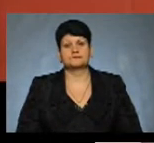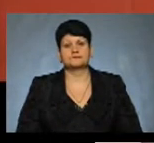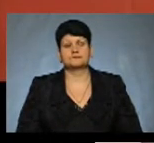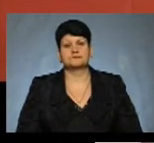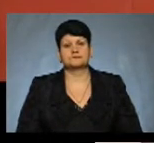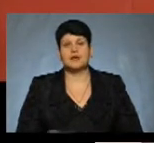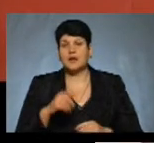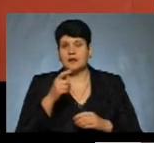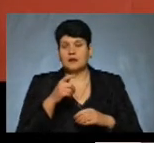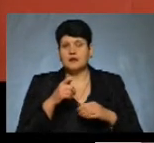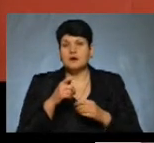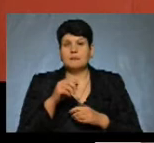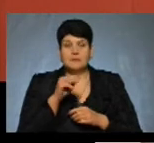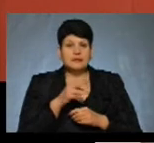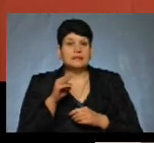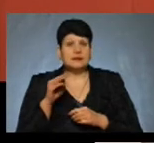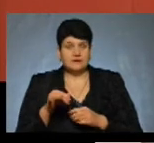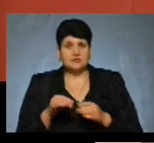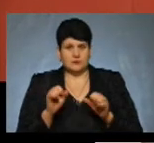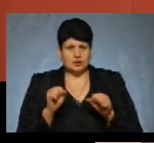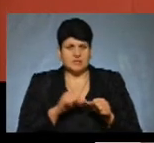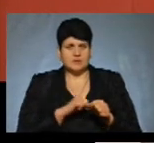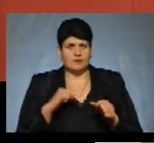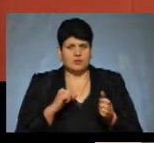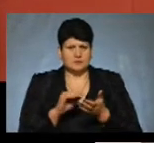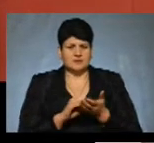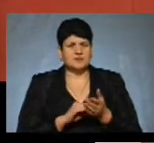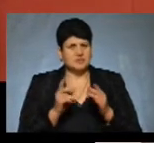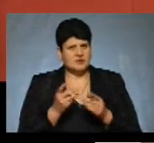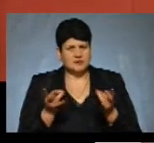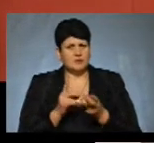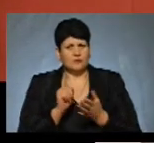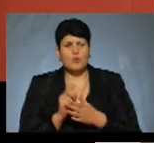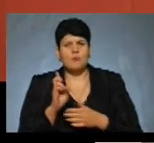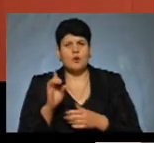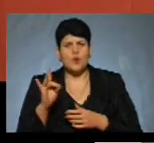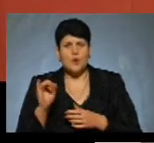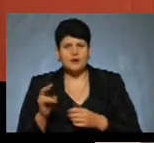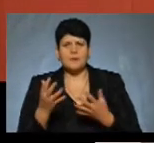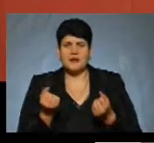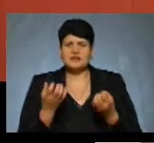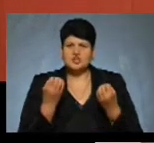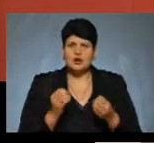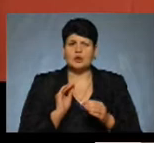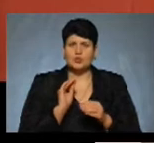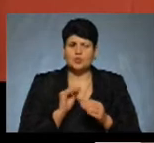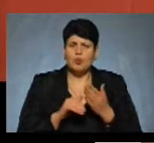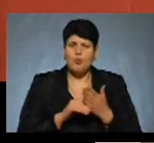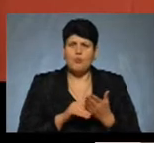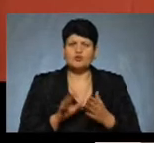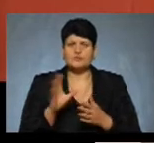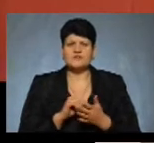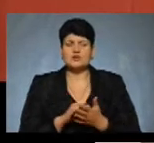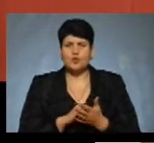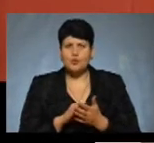Пане Тарасе, чи складно заповнити самому митну декларацію, чи треба звертатися до митного брокера, брати ще якусь допомогу, щоб всі документи,